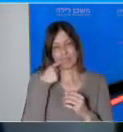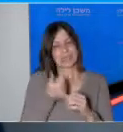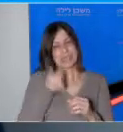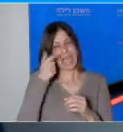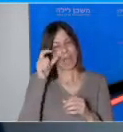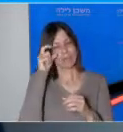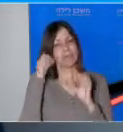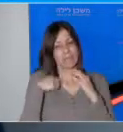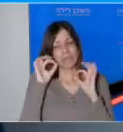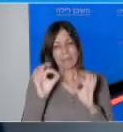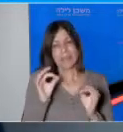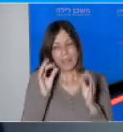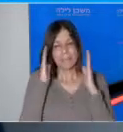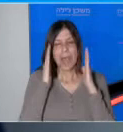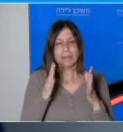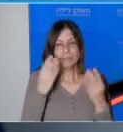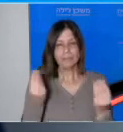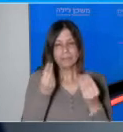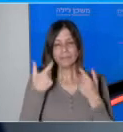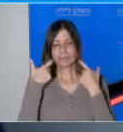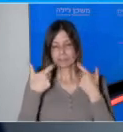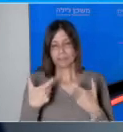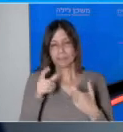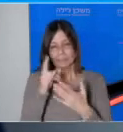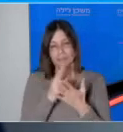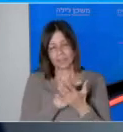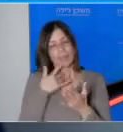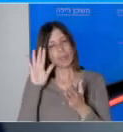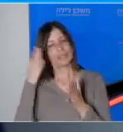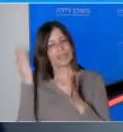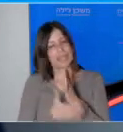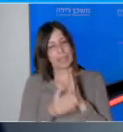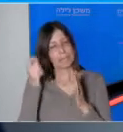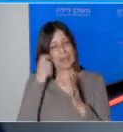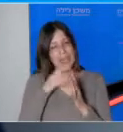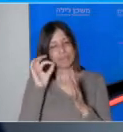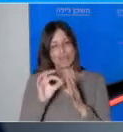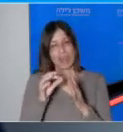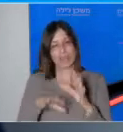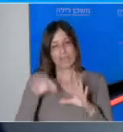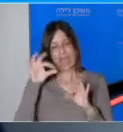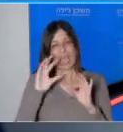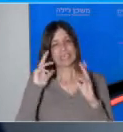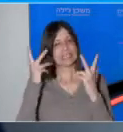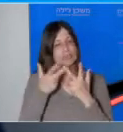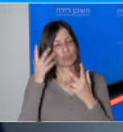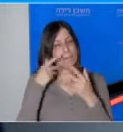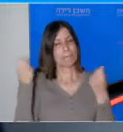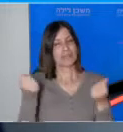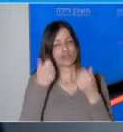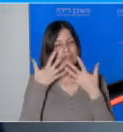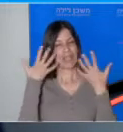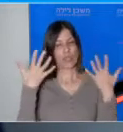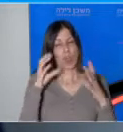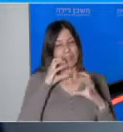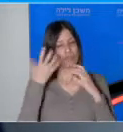באמת מאמין בו. בתחומי אכיפת החוק, מעבר לתיקים פליליים של נבחרי ציבור שזכו לפרסום רב בתקשורת, הייתה